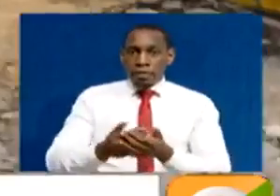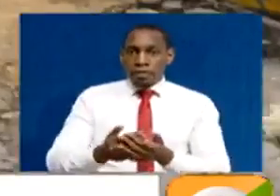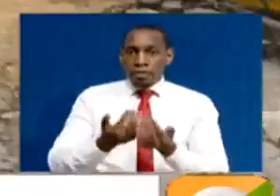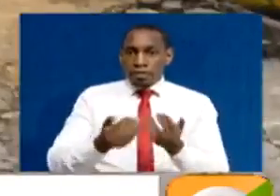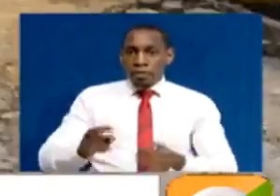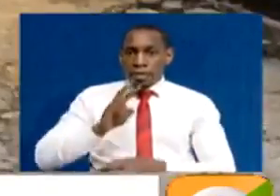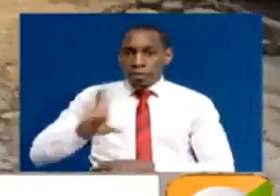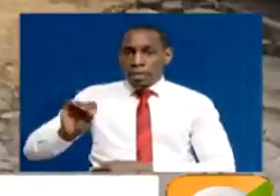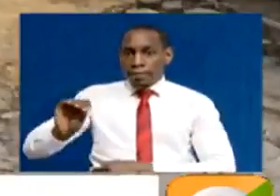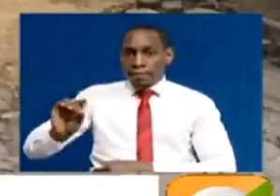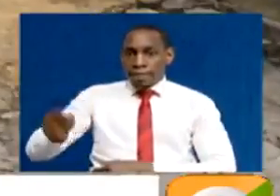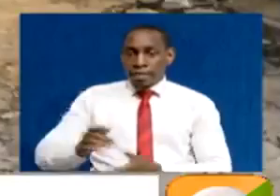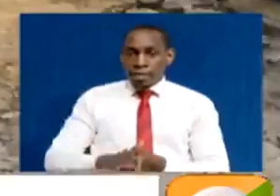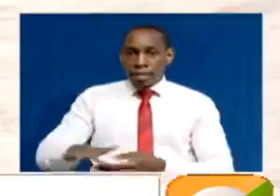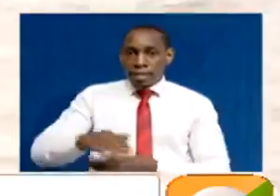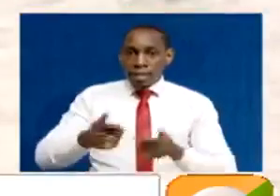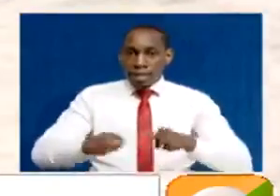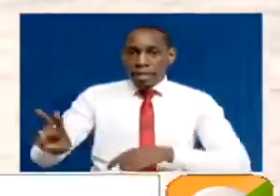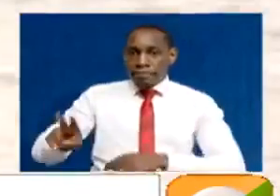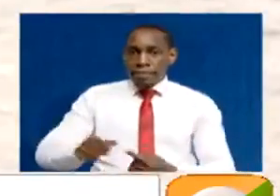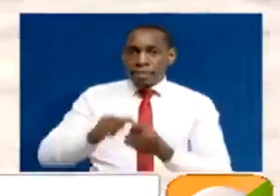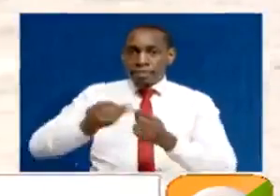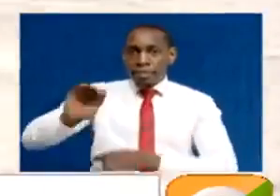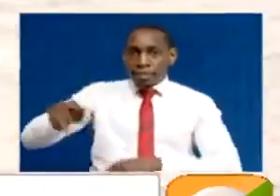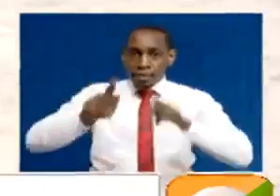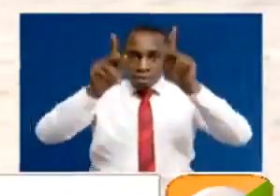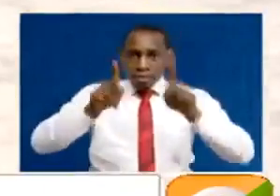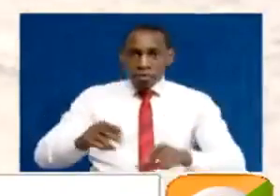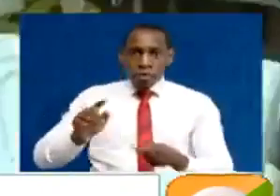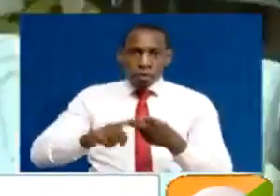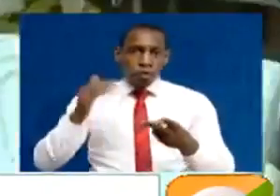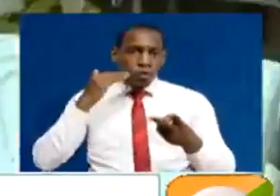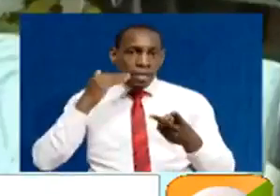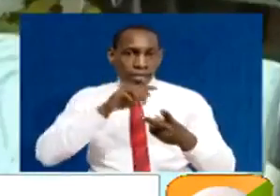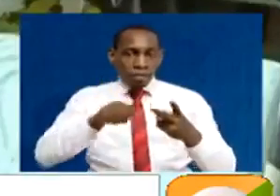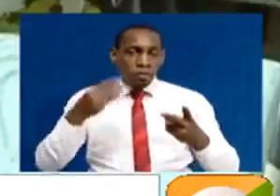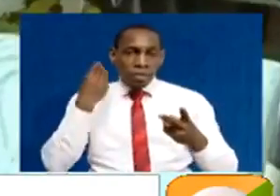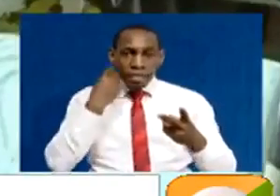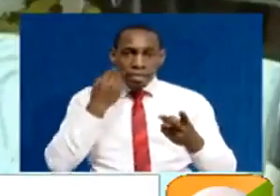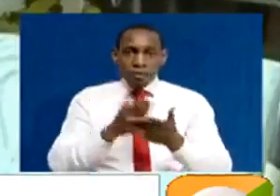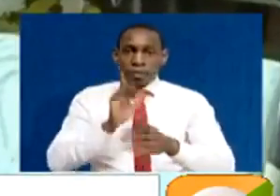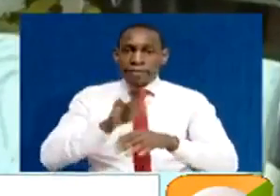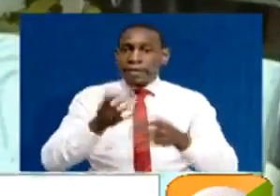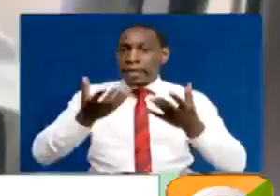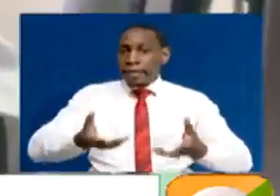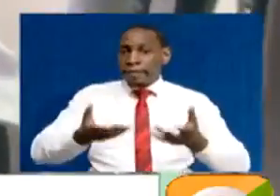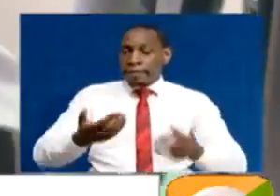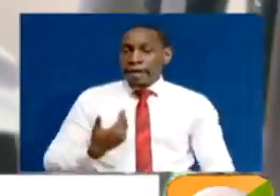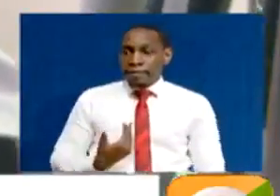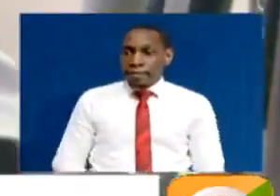watoto 250,000 maeneo ya Ziwa Victoria, hususan kaunti za Kisumu na Siaya ambapo ugonjwa huo unaathiri